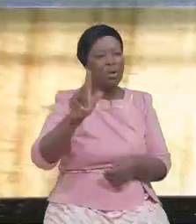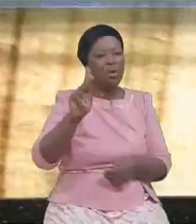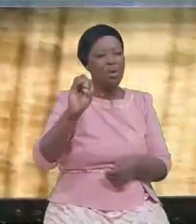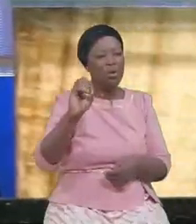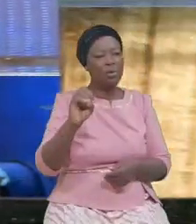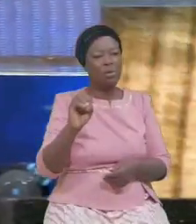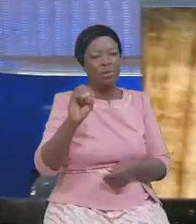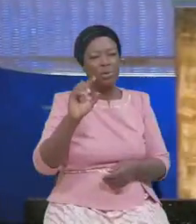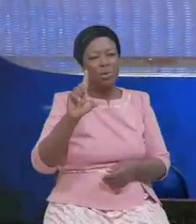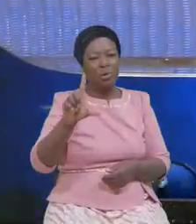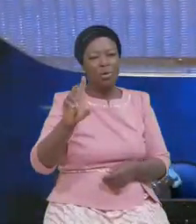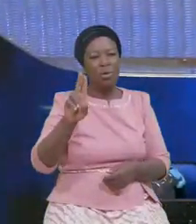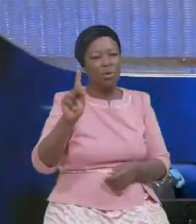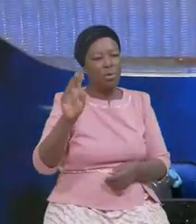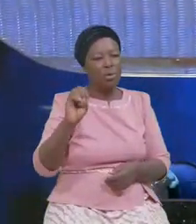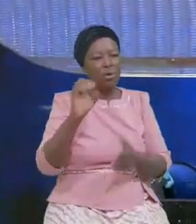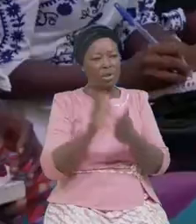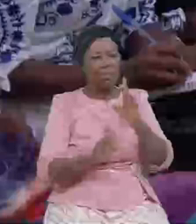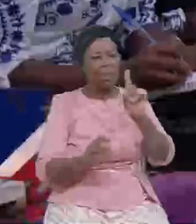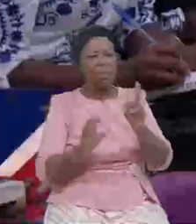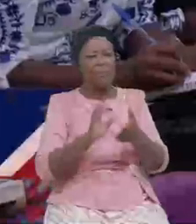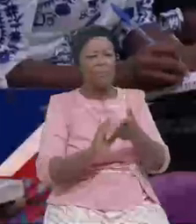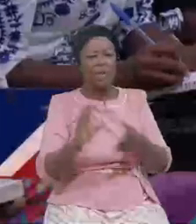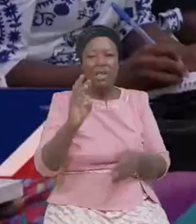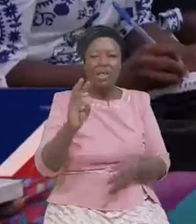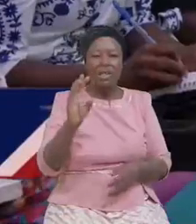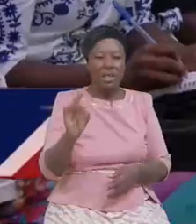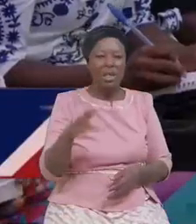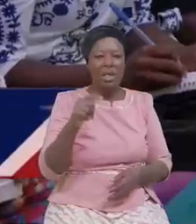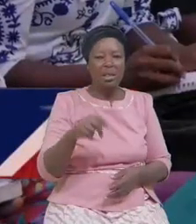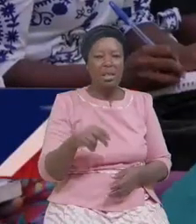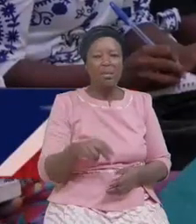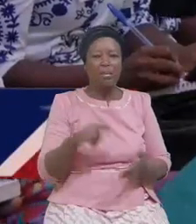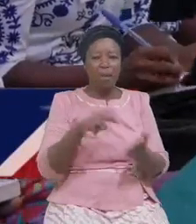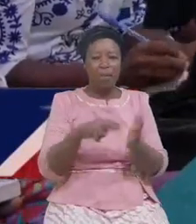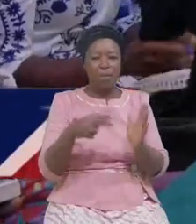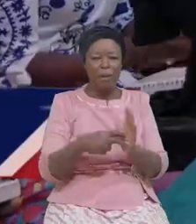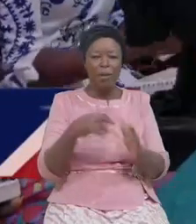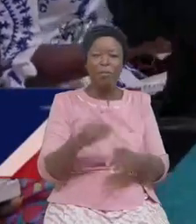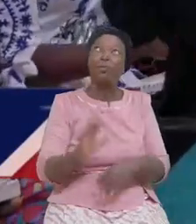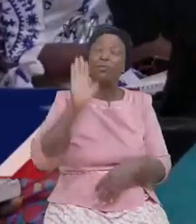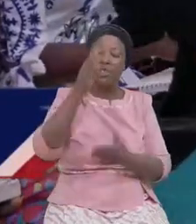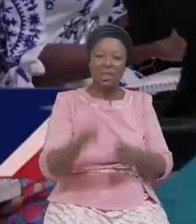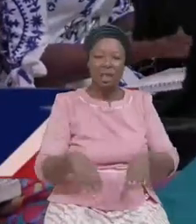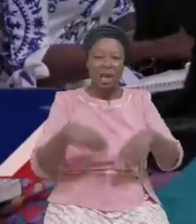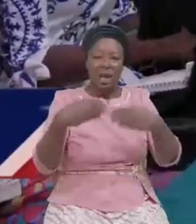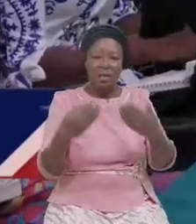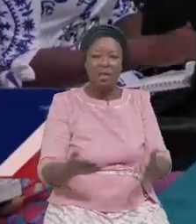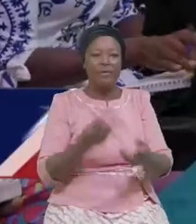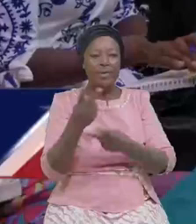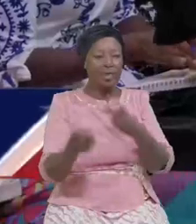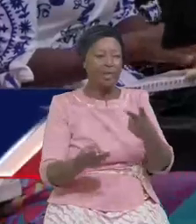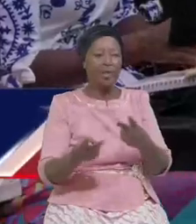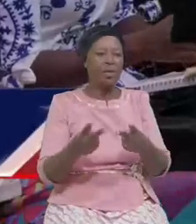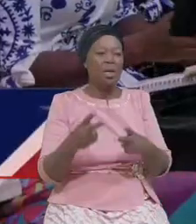Luc chapitre 1, le verset 68. Luc 1, 68. L'objectif de sa visitation pourvu. Nous voyons dans Luc 1,